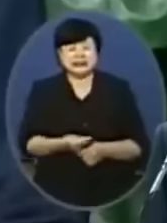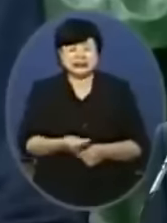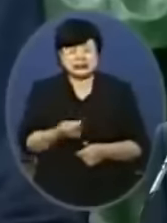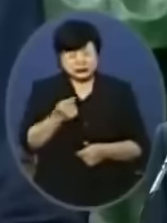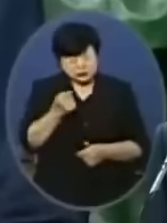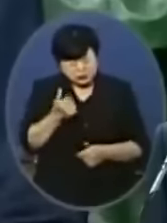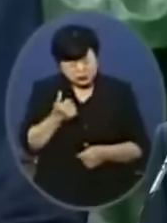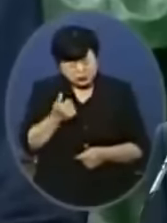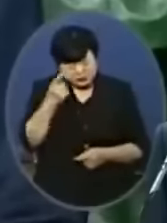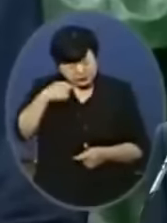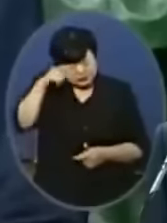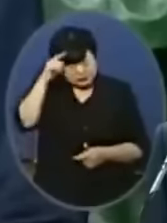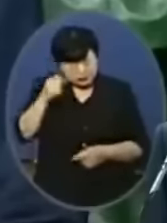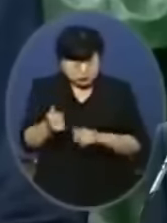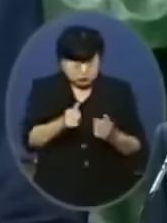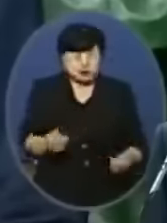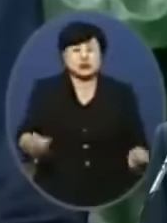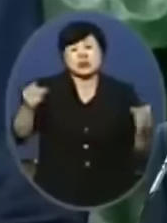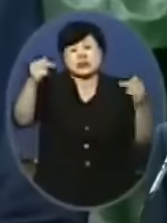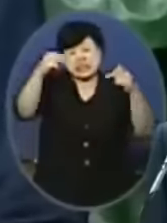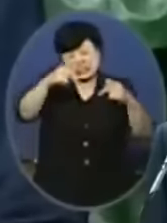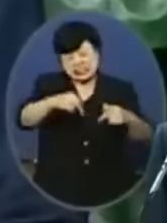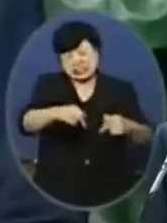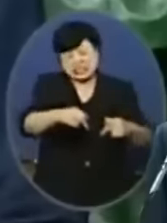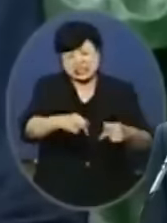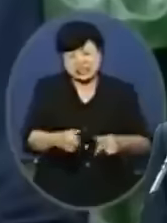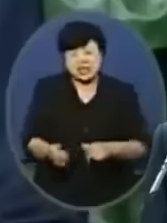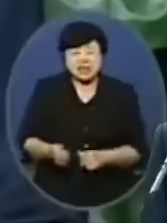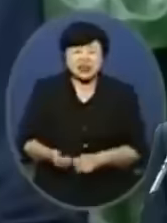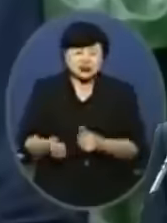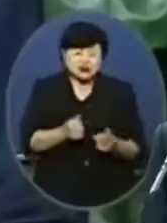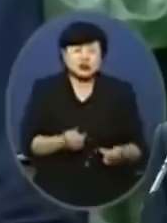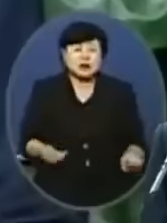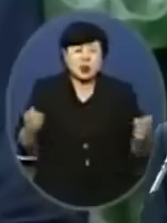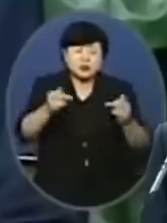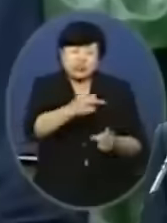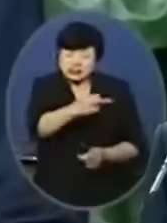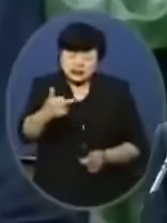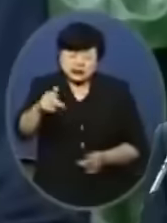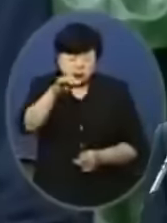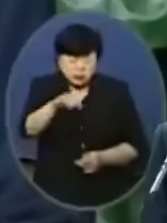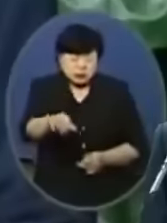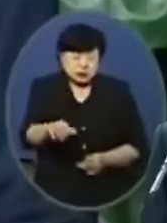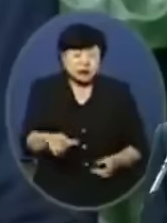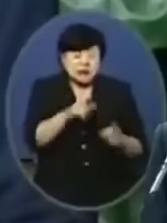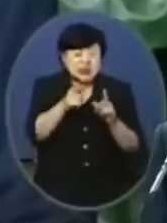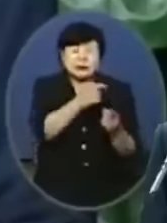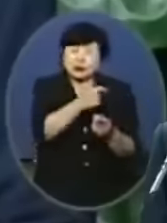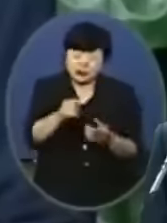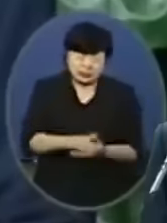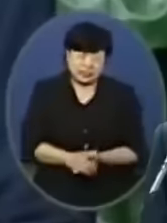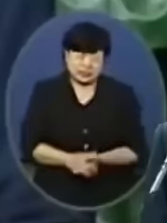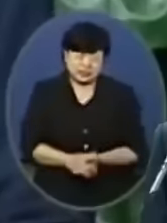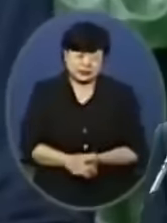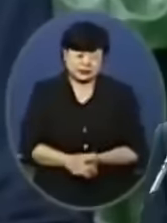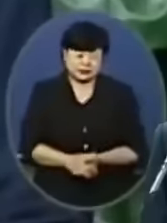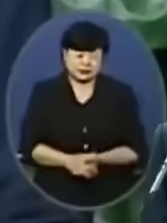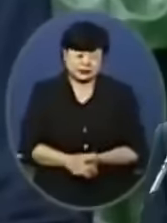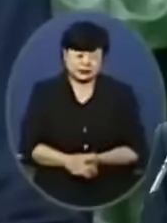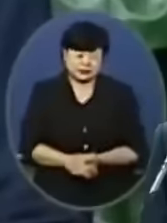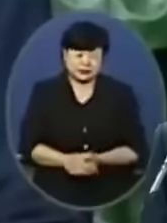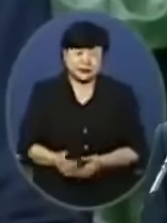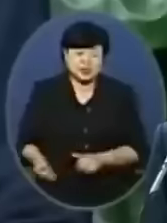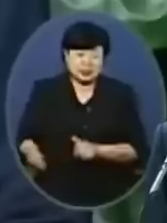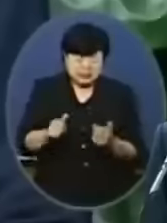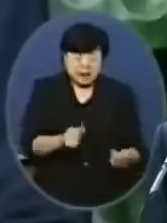적은 죽음의 골짜기에서 큰 죽음의 골짜기가 우리의 삶인 것입니다. 삶 자체가